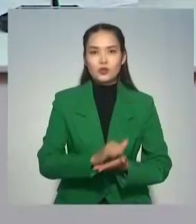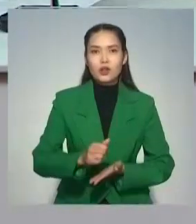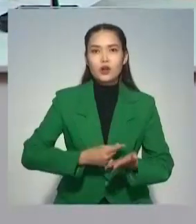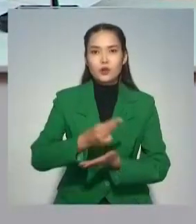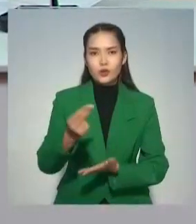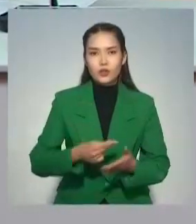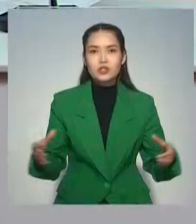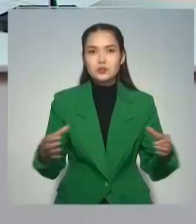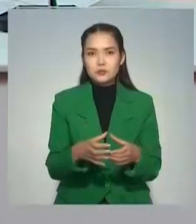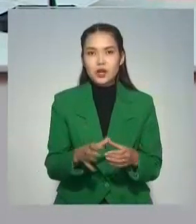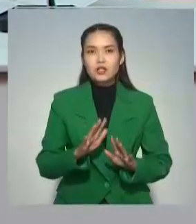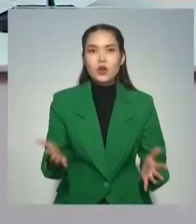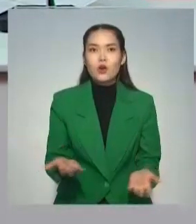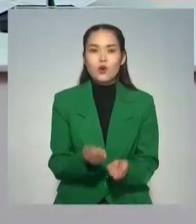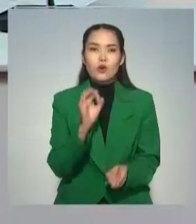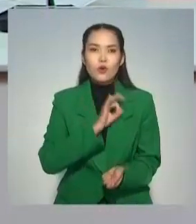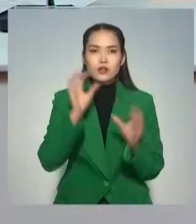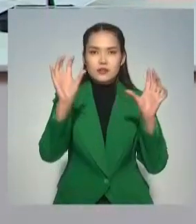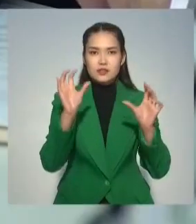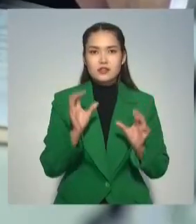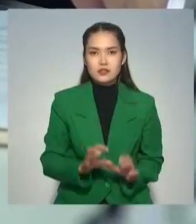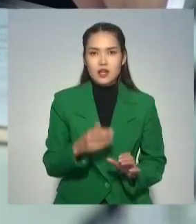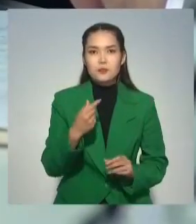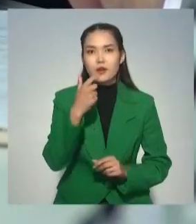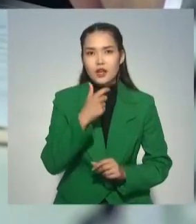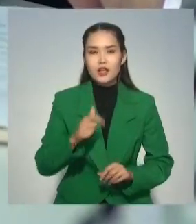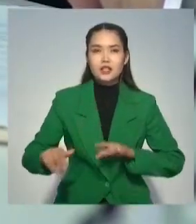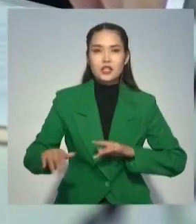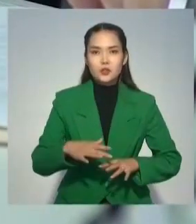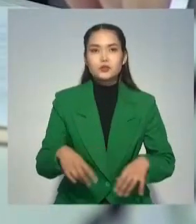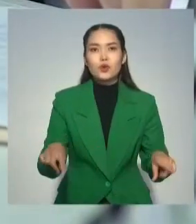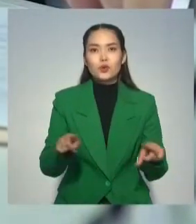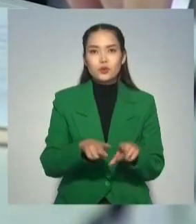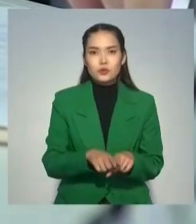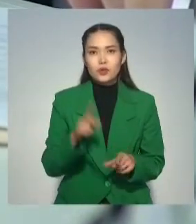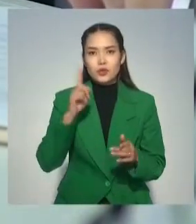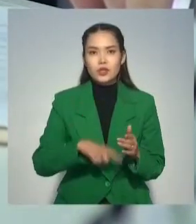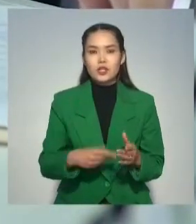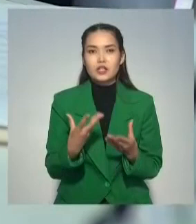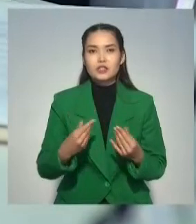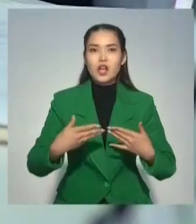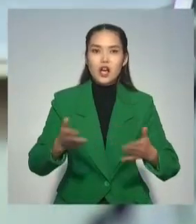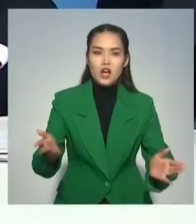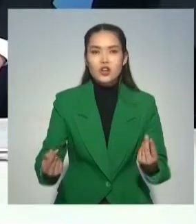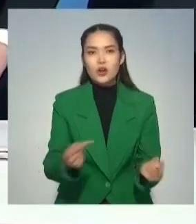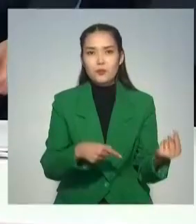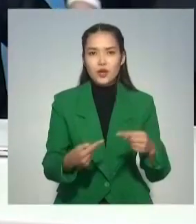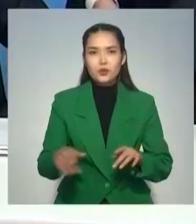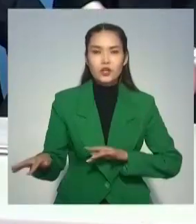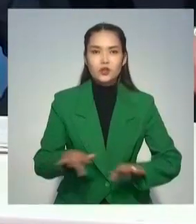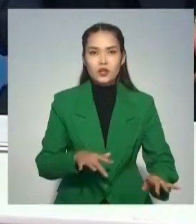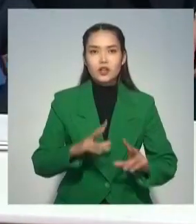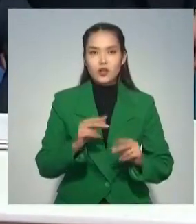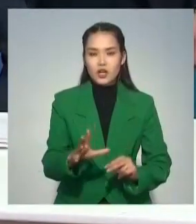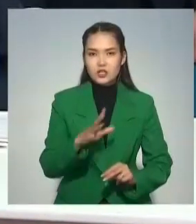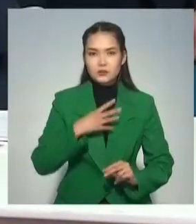қоя отырып, партиялар тек қолданыстағы заңнама аясында әрекет етуге, сондай-ақ үгіт-насихат кезеңінде ашық бәсеке жүргізуге